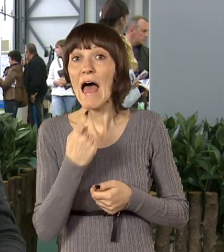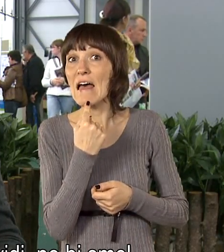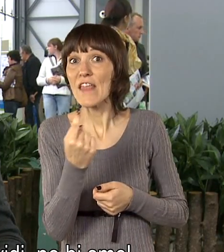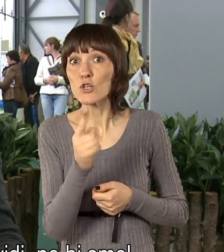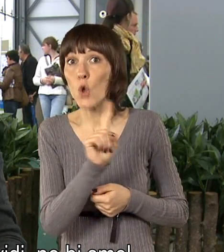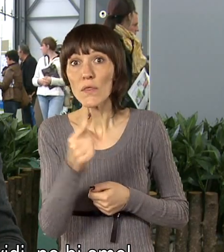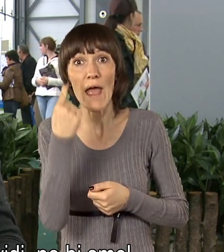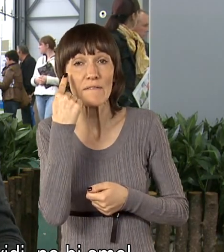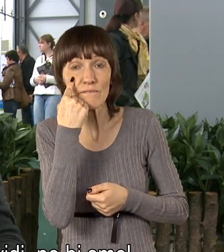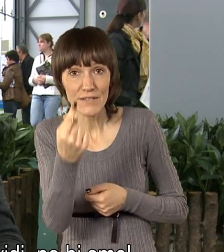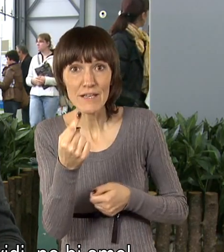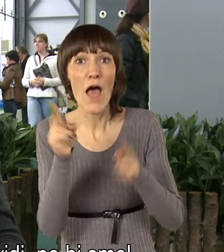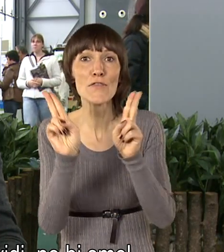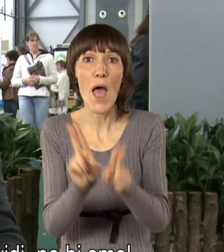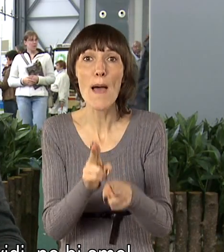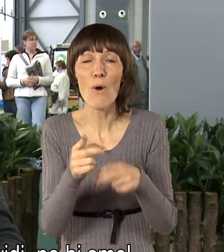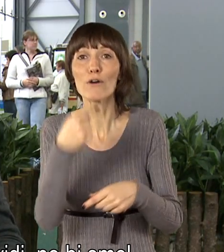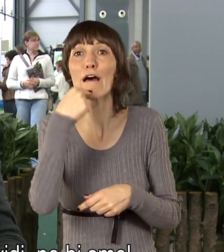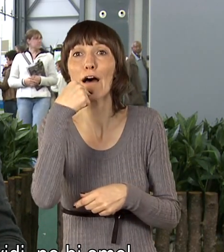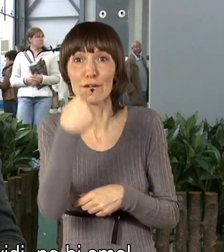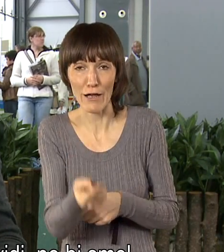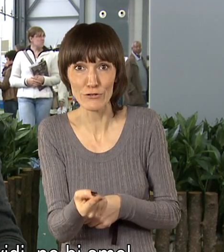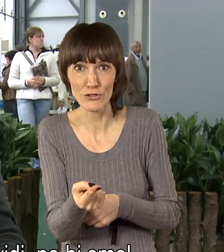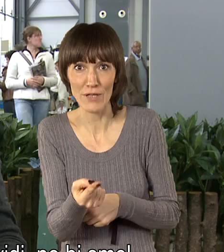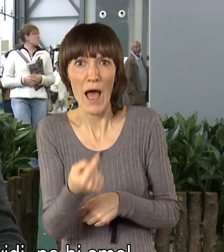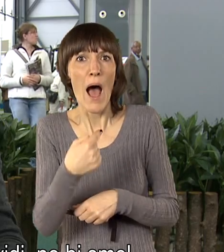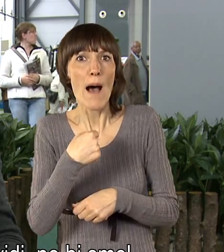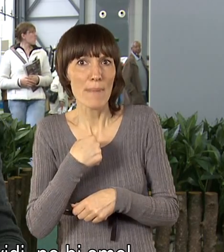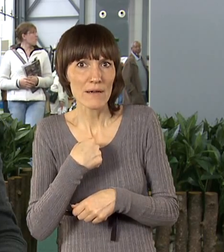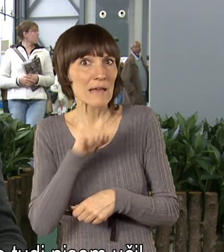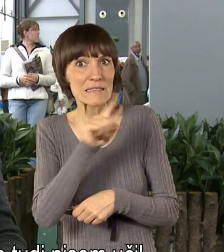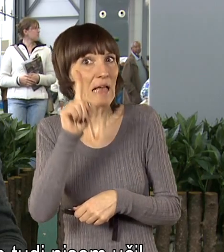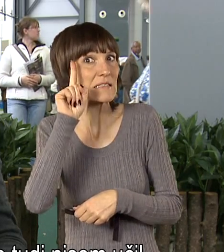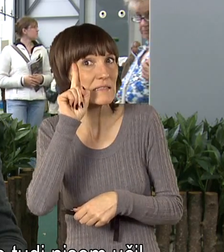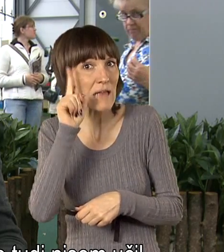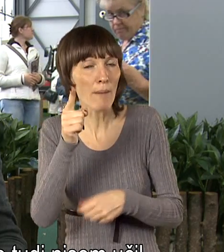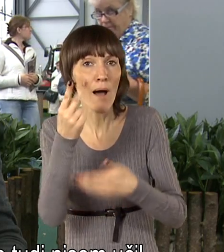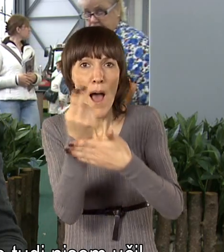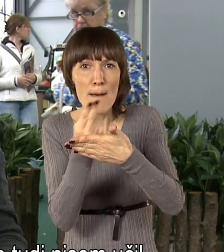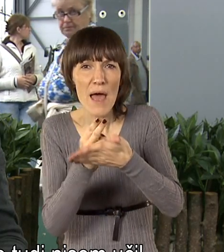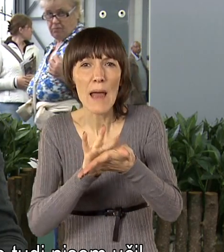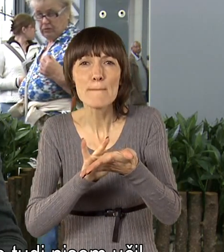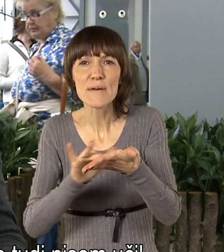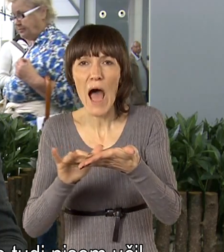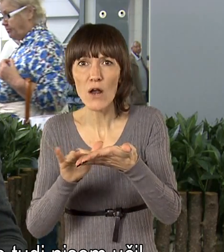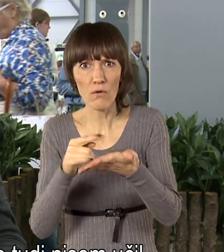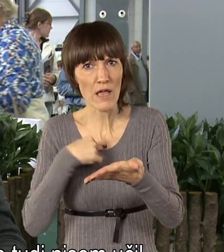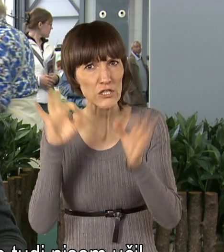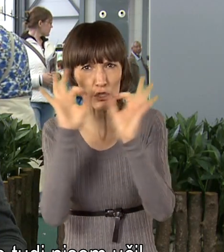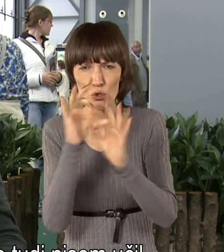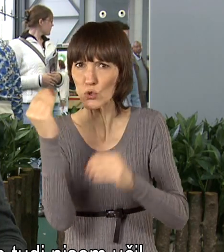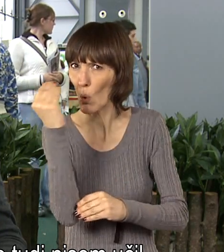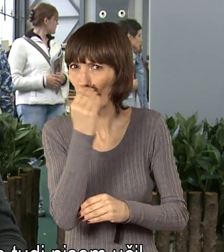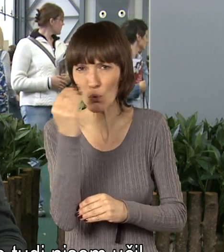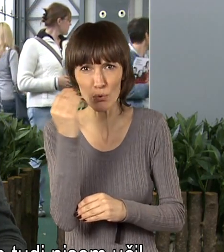Nekdo, ki ne vidi, ne bi smel govoriti, ne. Ampak jaz ne poznam Braillove, ne. Se tudi nisem učil,